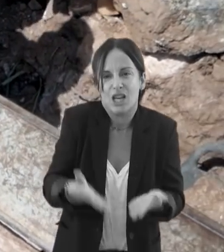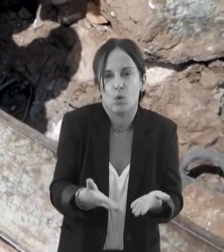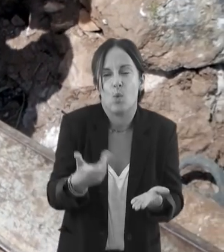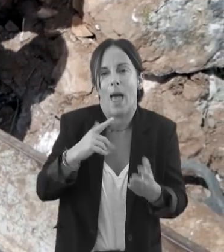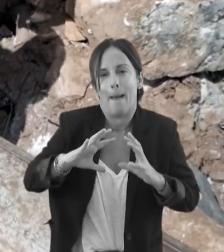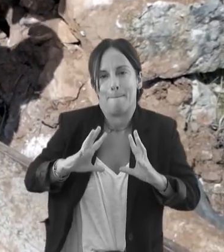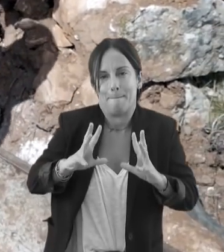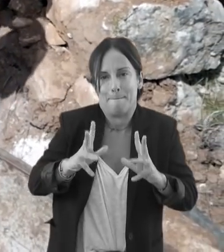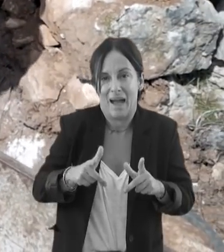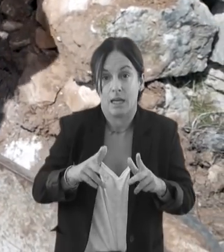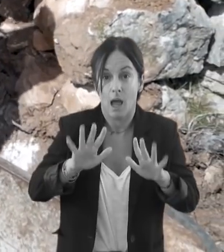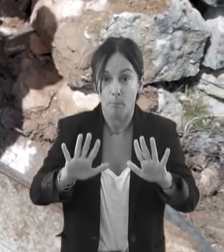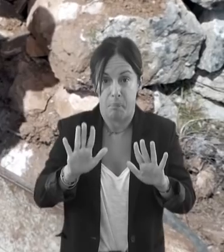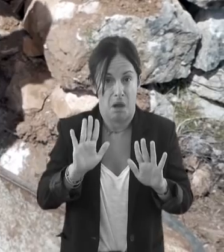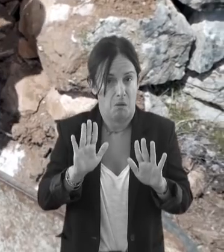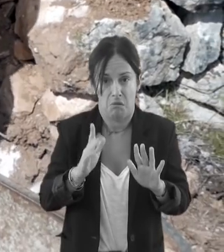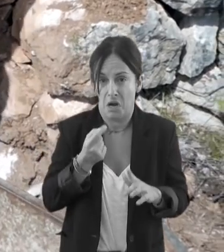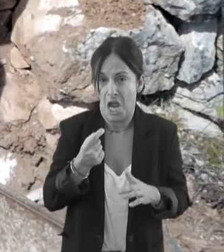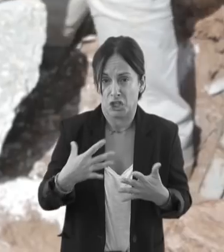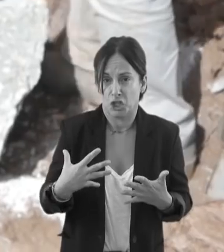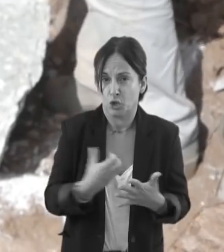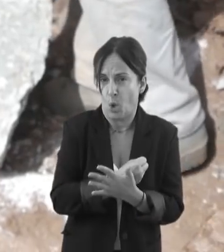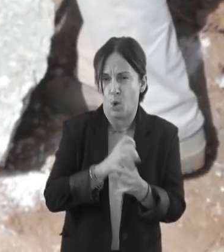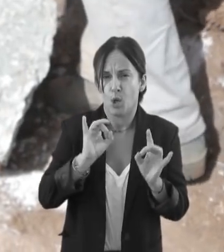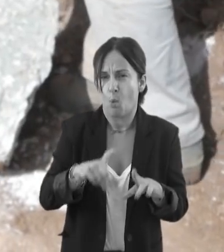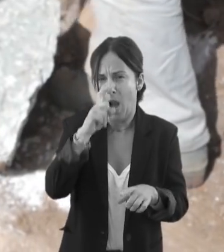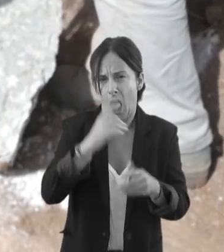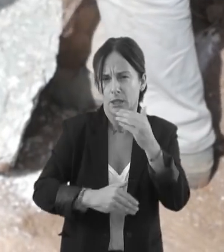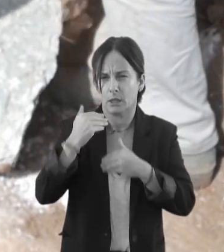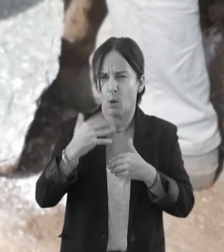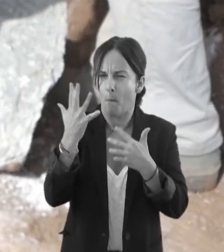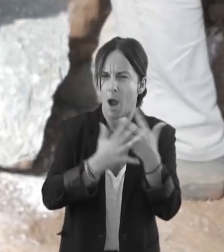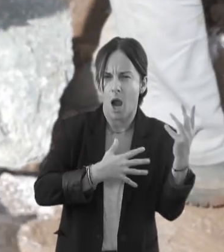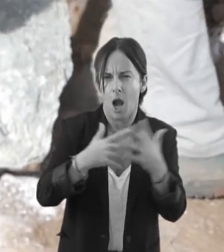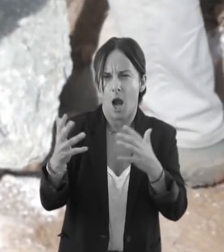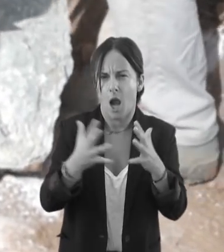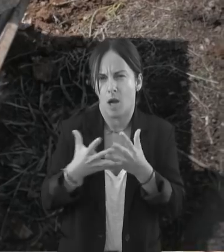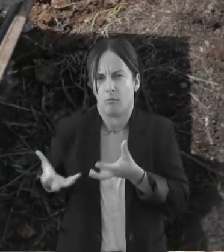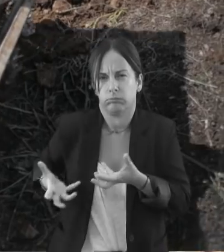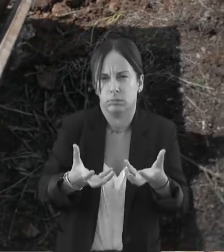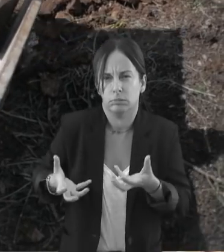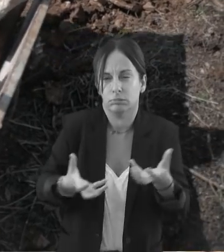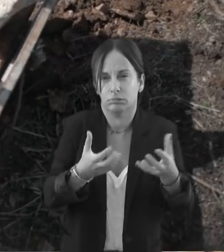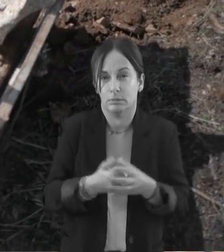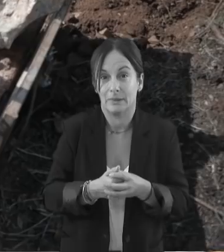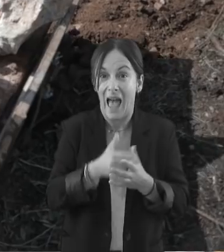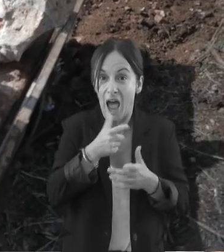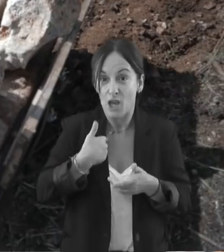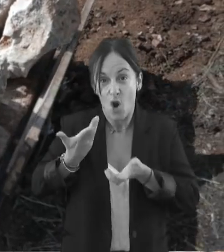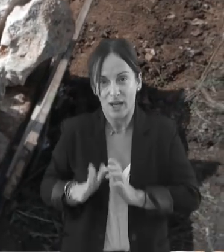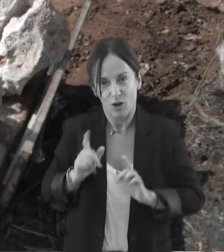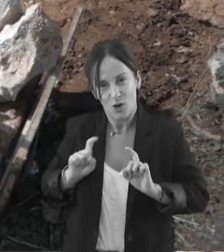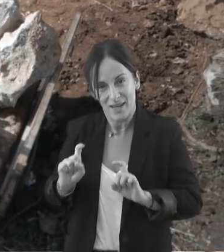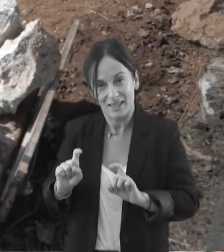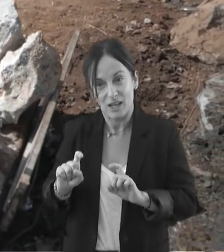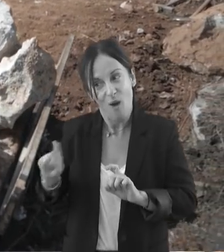de com ho feim, de com mos queda, perquè nosaltres pues, realment empleem la tècnica, la pedra en sec, 100%, vull